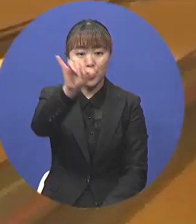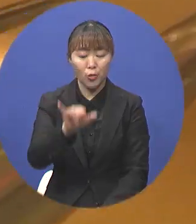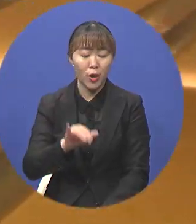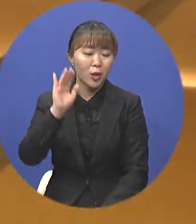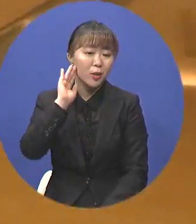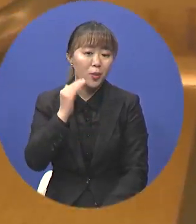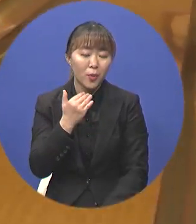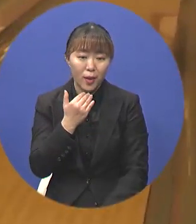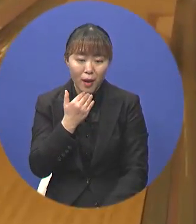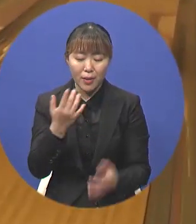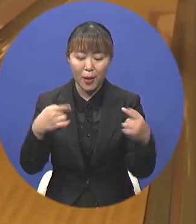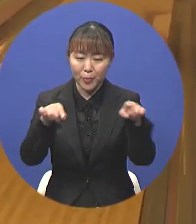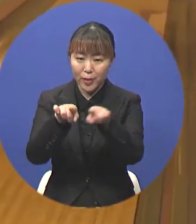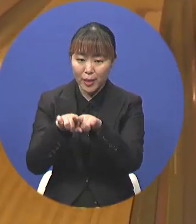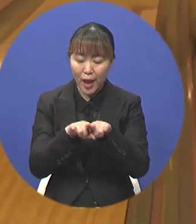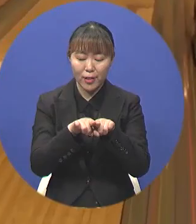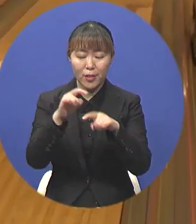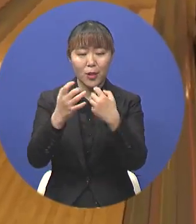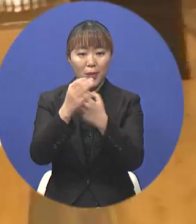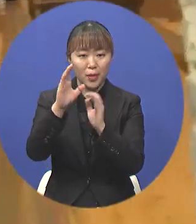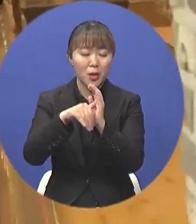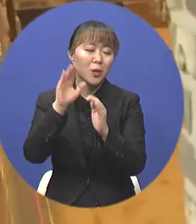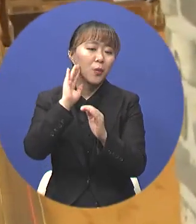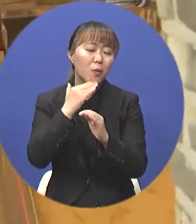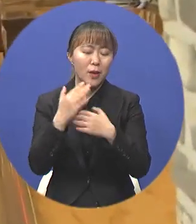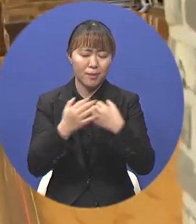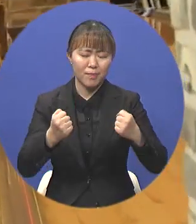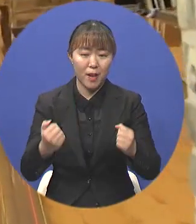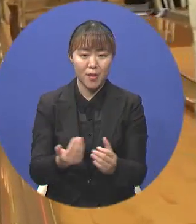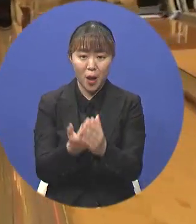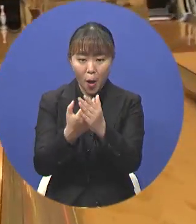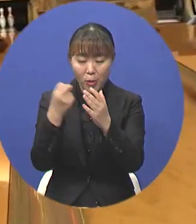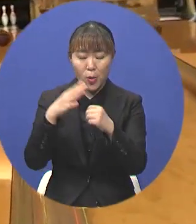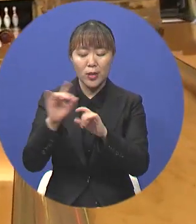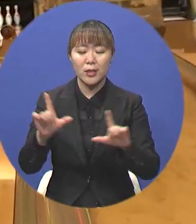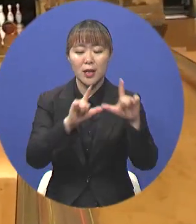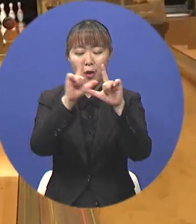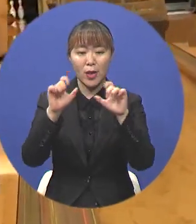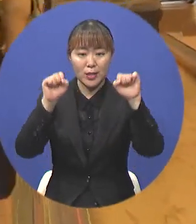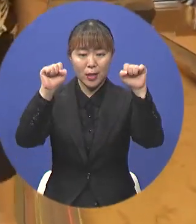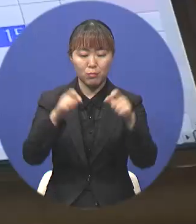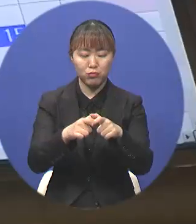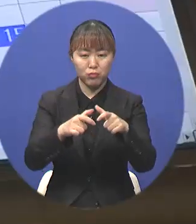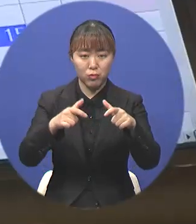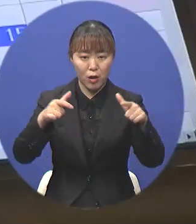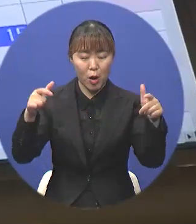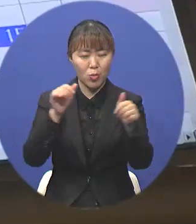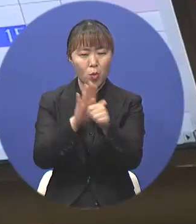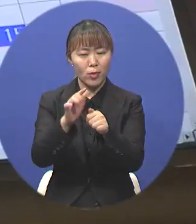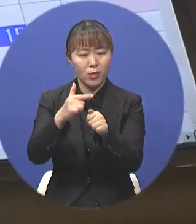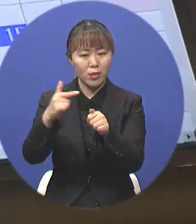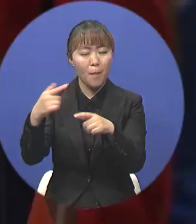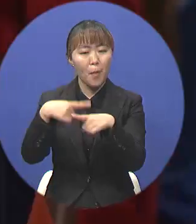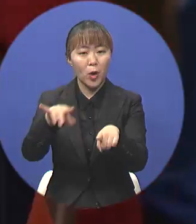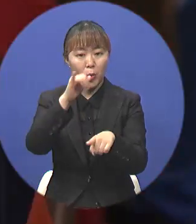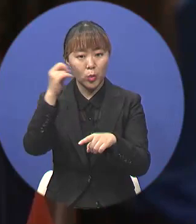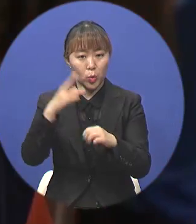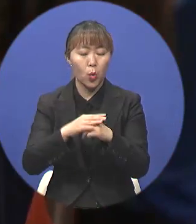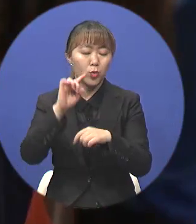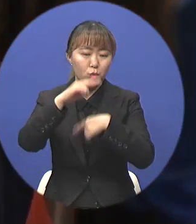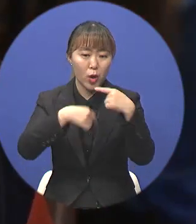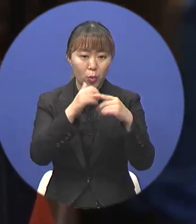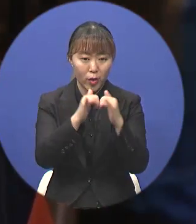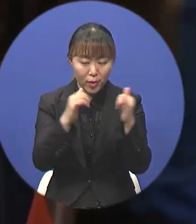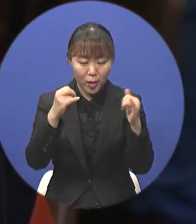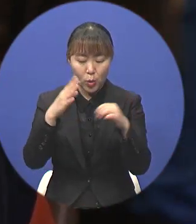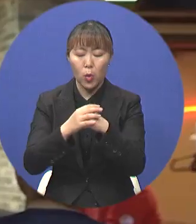청각 언어장애인이 함께한 이번 대회는 농아인의 체력 증진과 생활체육 활성화에 기여했다는 평가를 받고 있으며